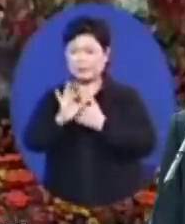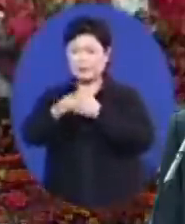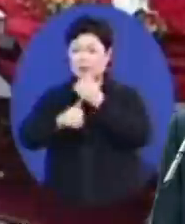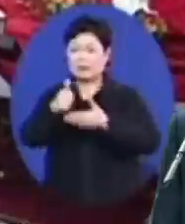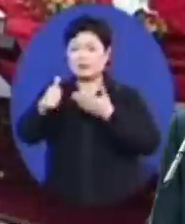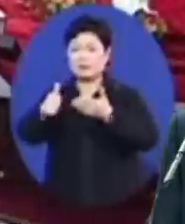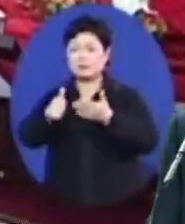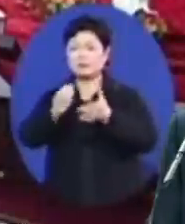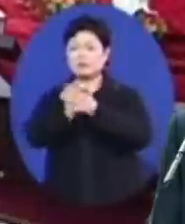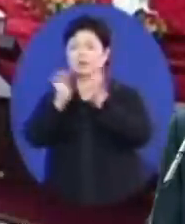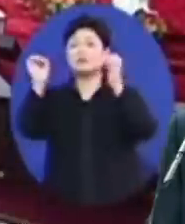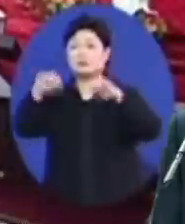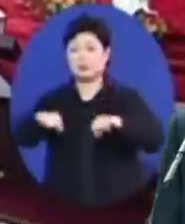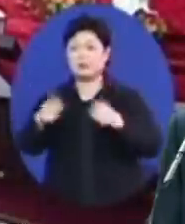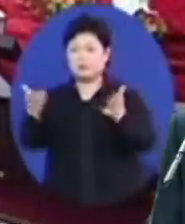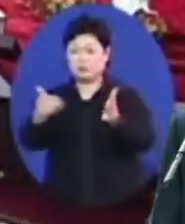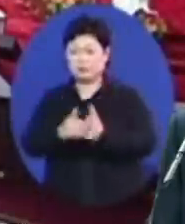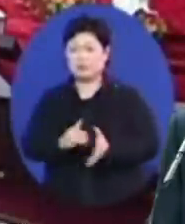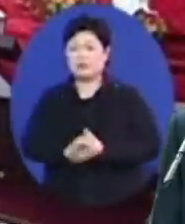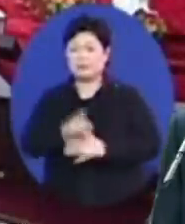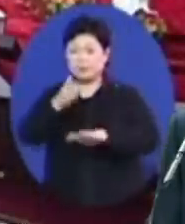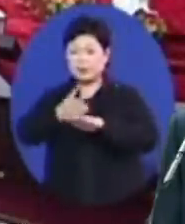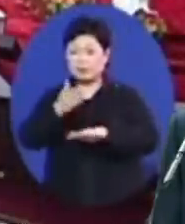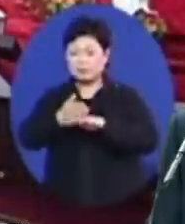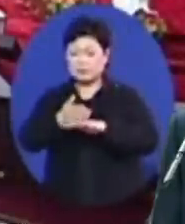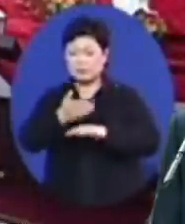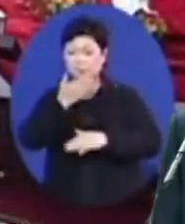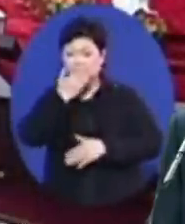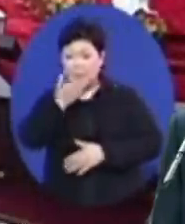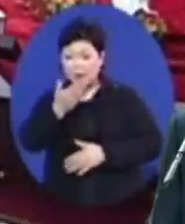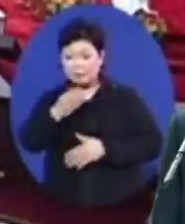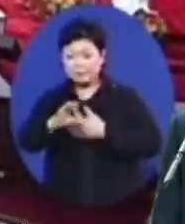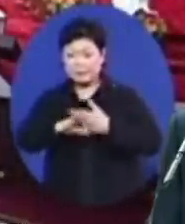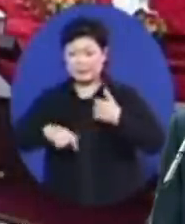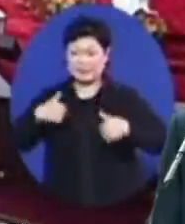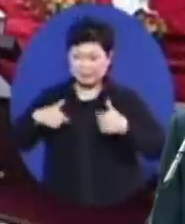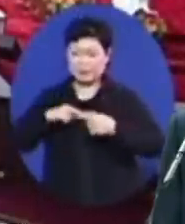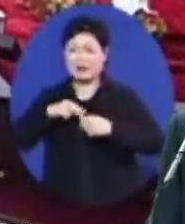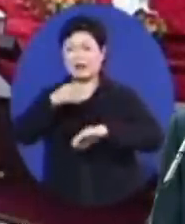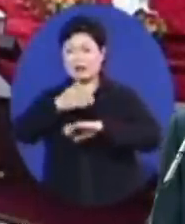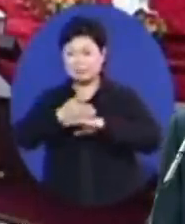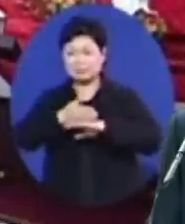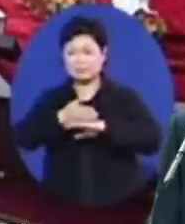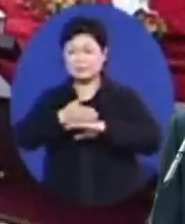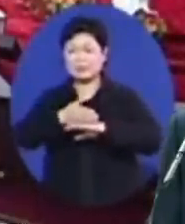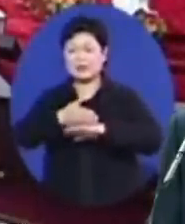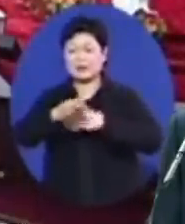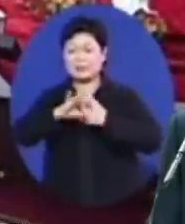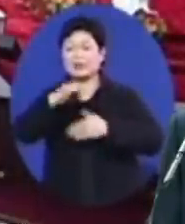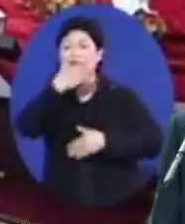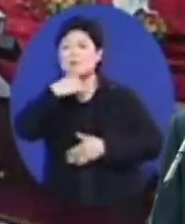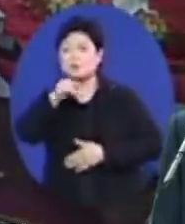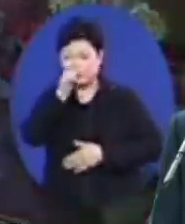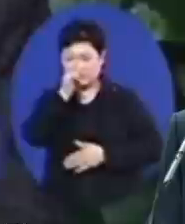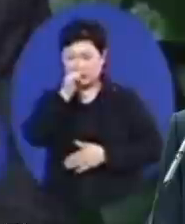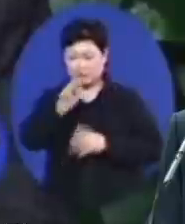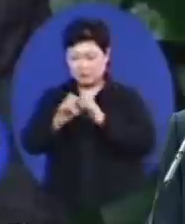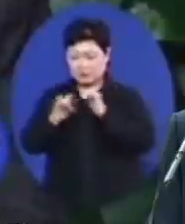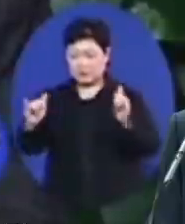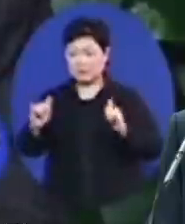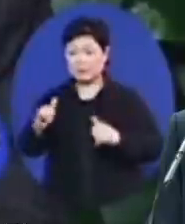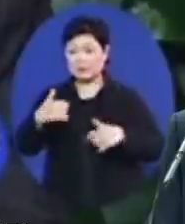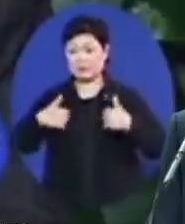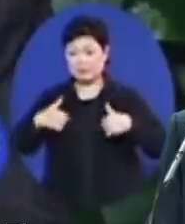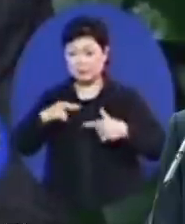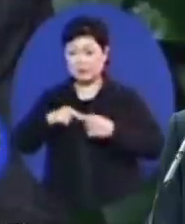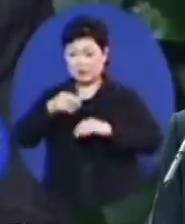기도를 응답한다는 것입니다. 감사해야 기쁨과 행복이 있기 때문인 것입니다. 사람들은 기쁨이나